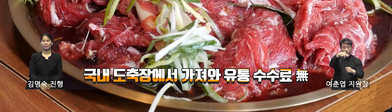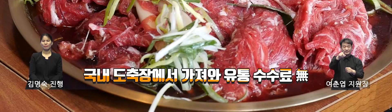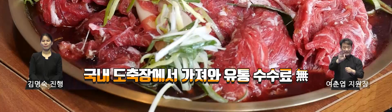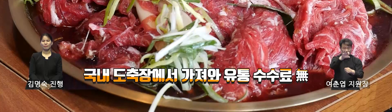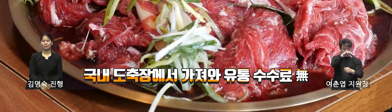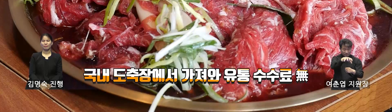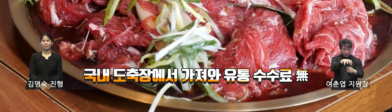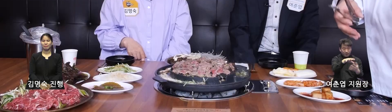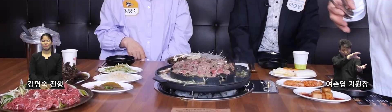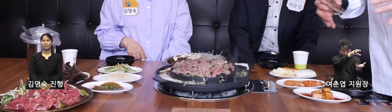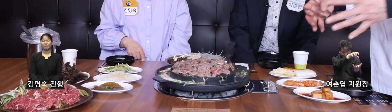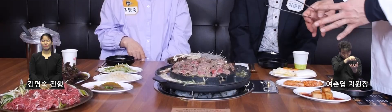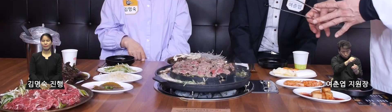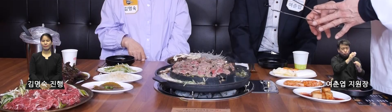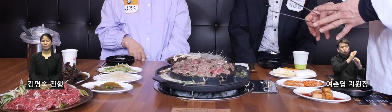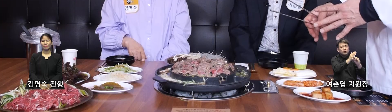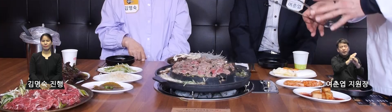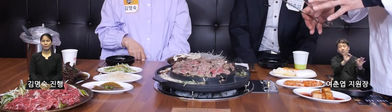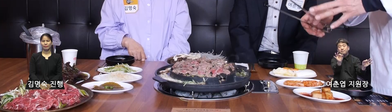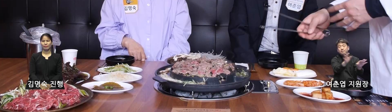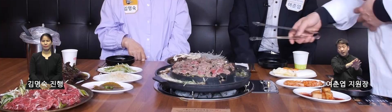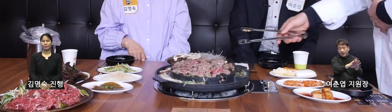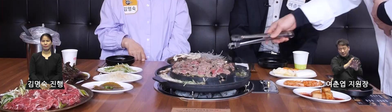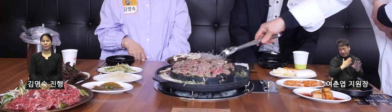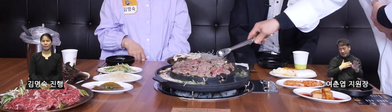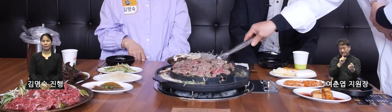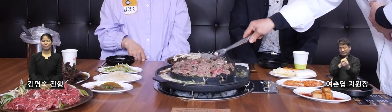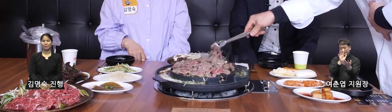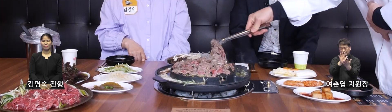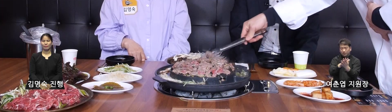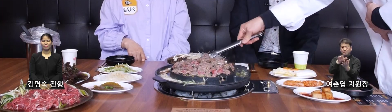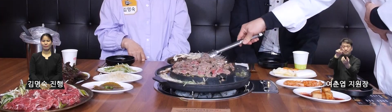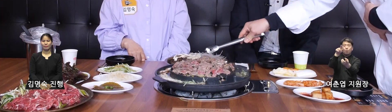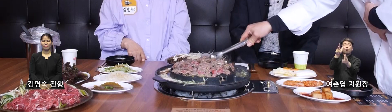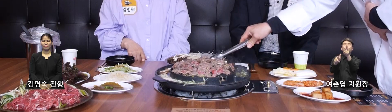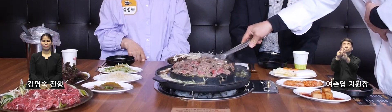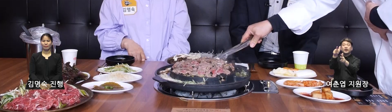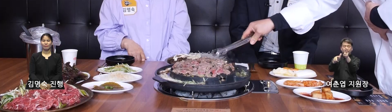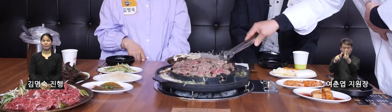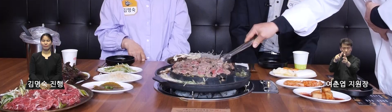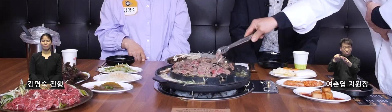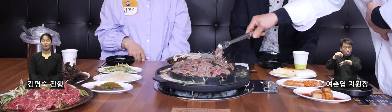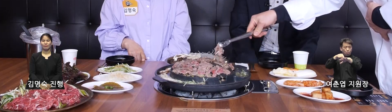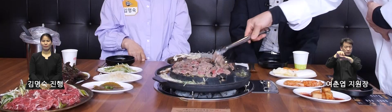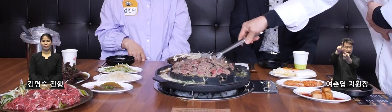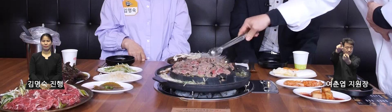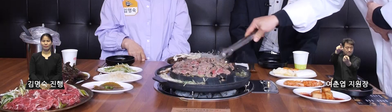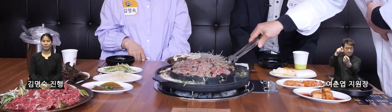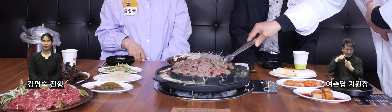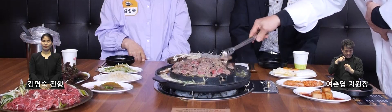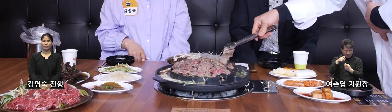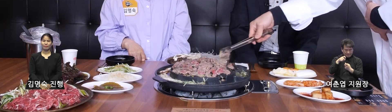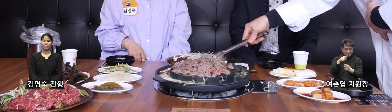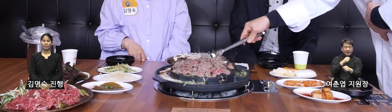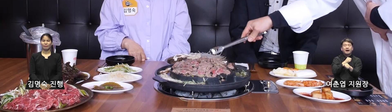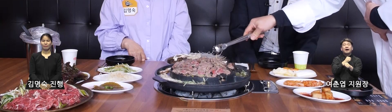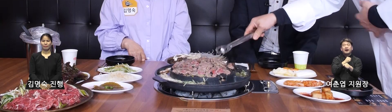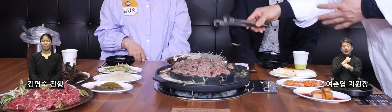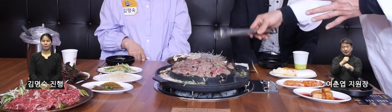다 빼고 저희가 바로 거치지 않고 두 단계를 거치지 않고 제가 바로 공장에서 바로 이리로